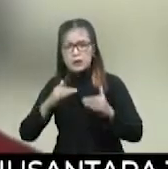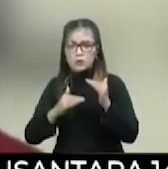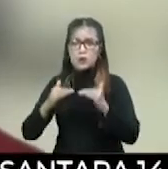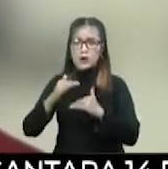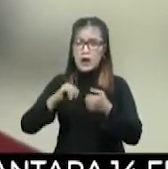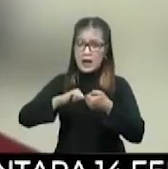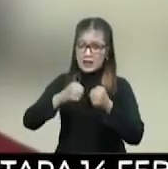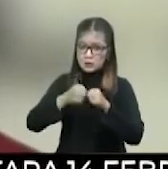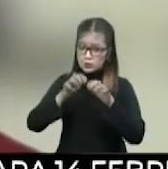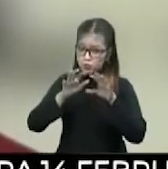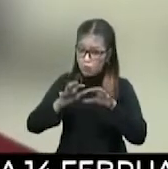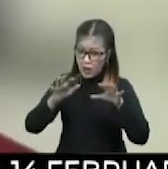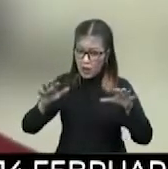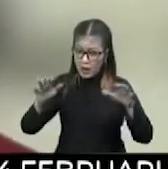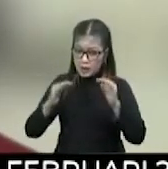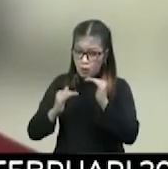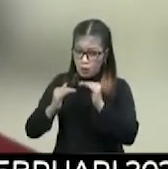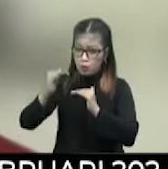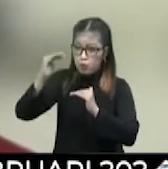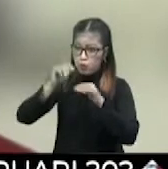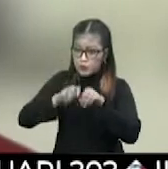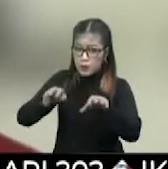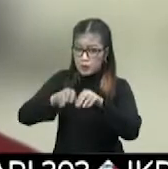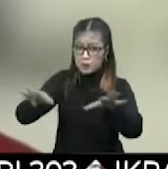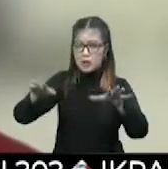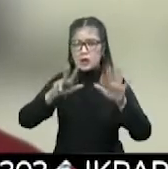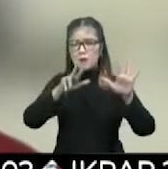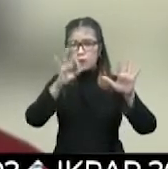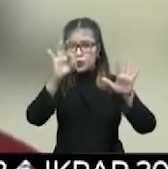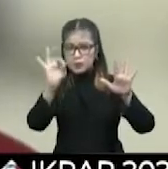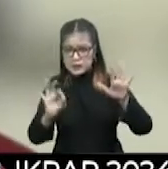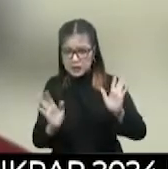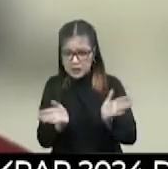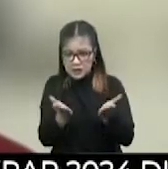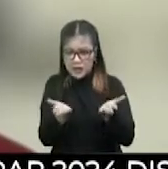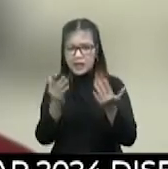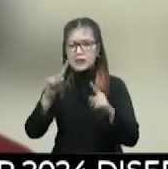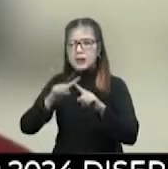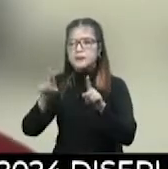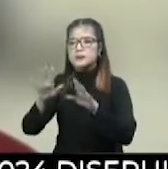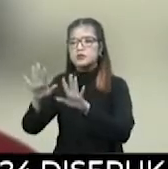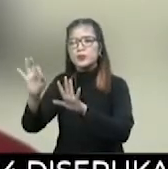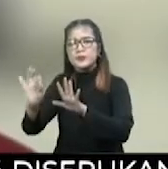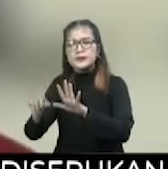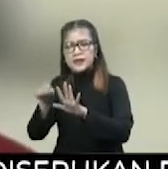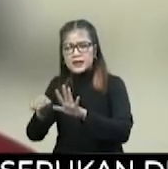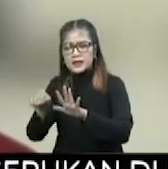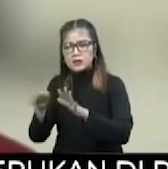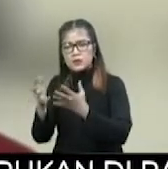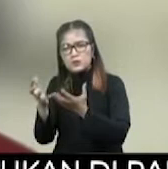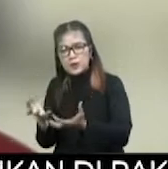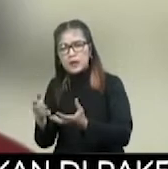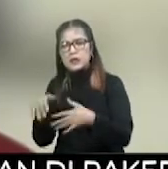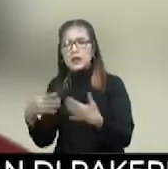kan 80% itu ringan atau tanpa gejala, tapi kan ada 10% yang sedang dan 5% yang berat